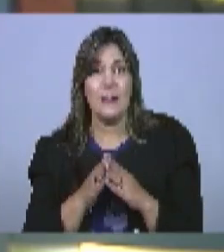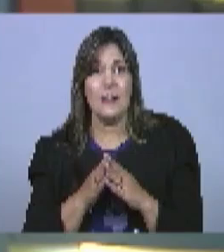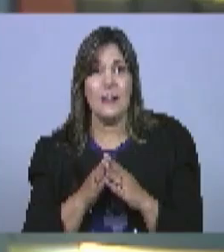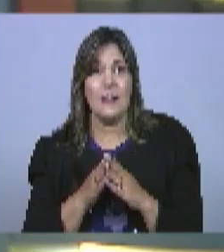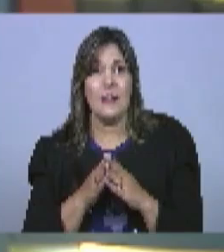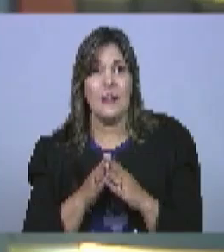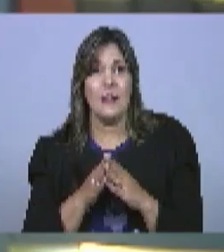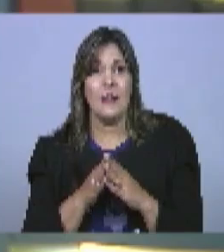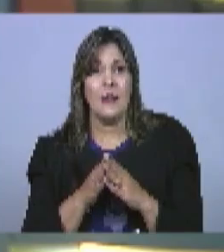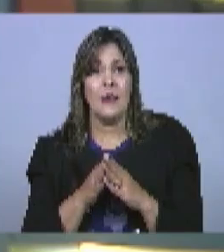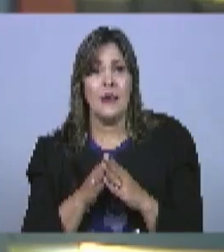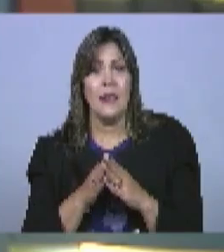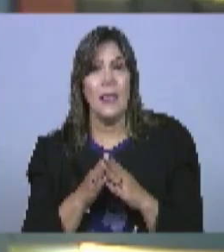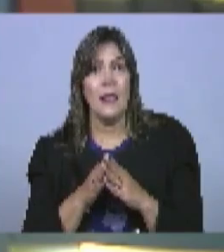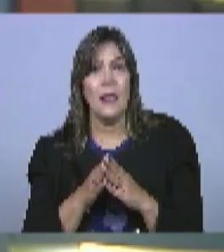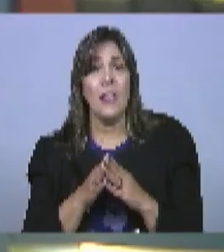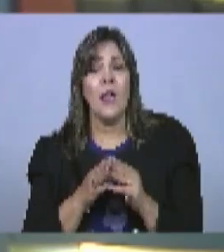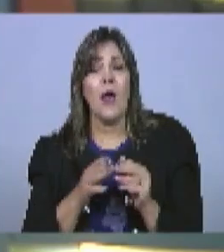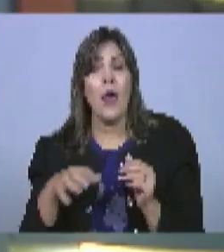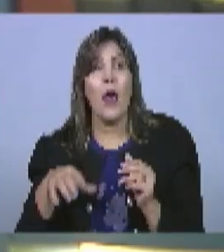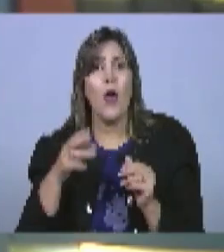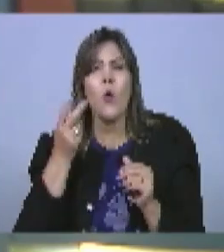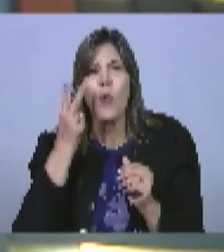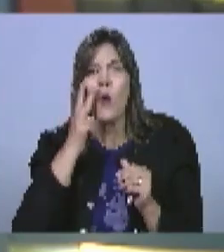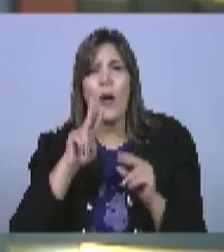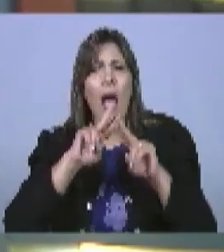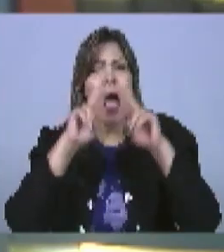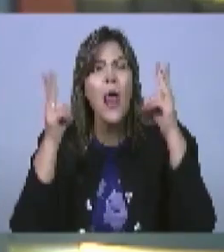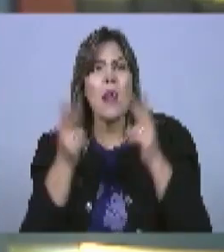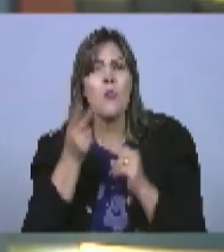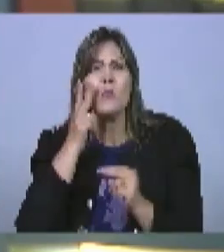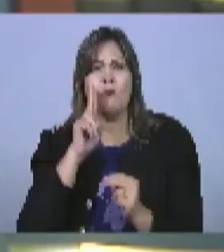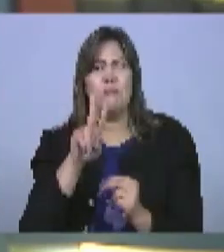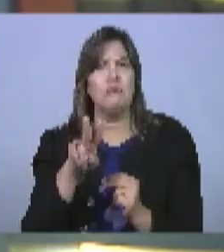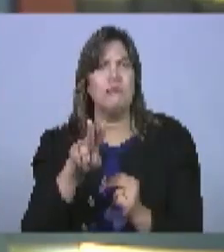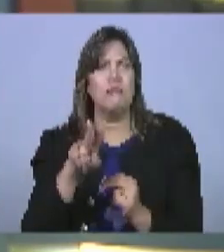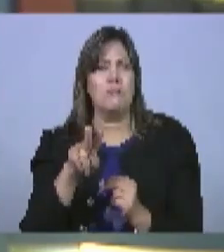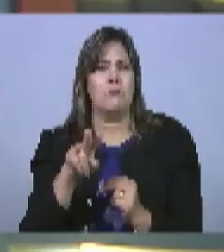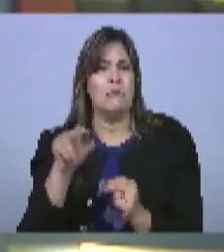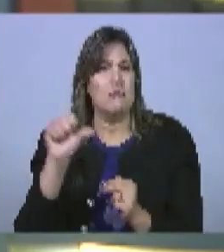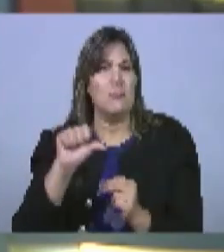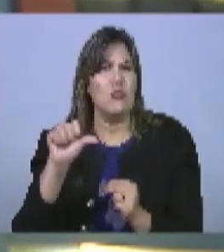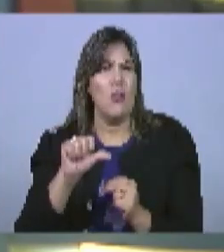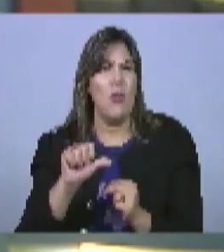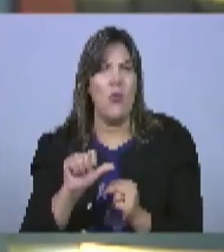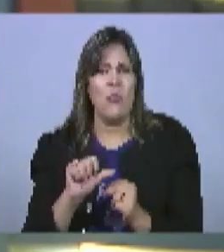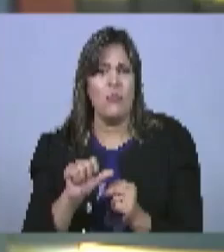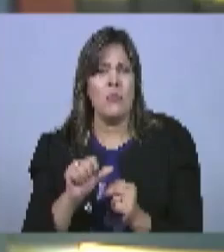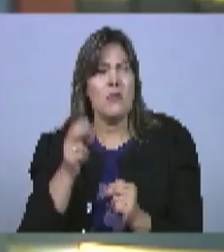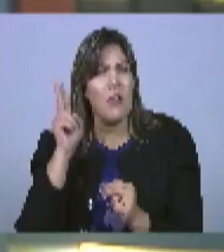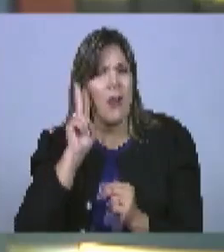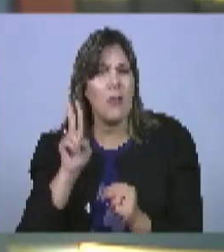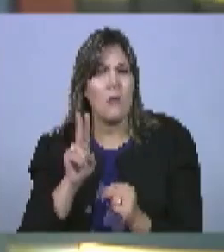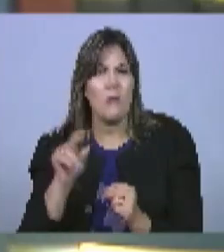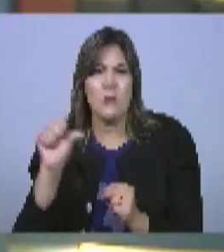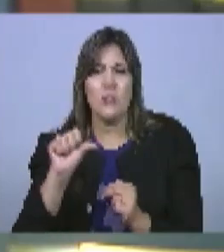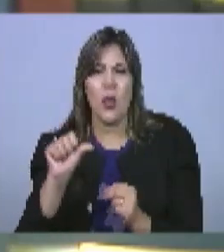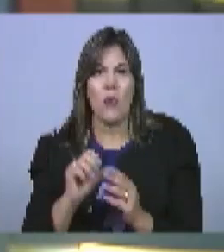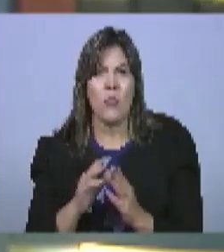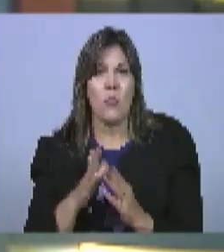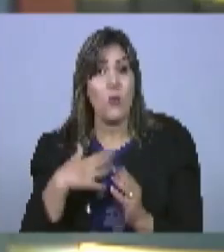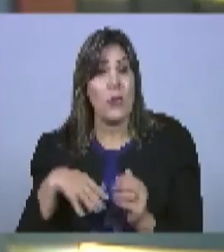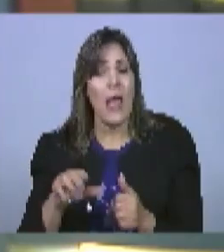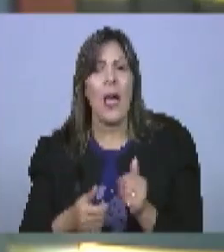استنفر قطاعات واسعه جدا من العالم كله واحنا شفنا يعني ردود الافعال المختلفه وده شيء